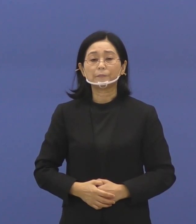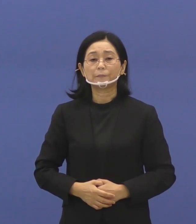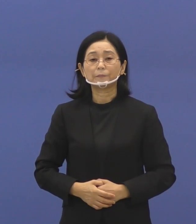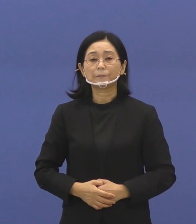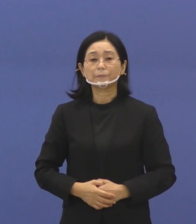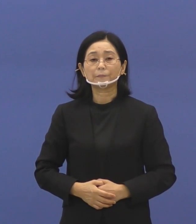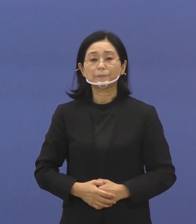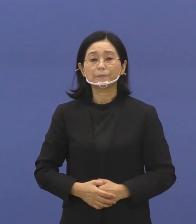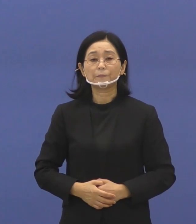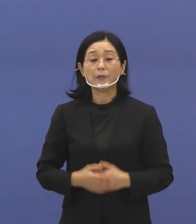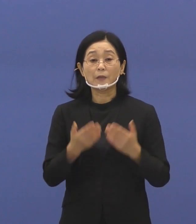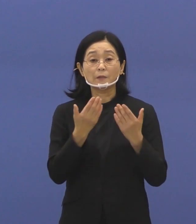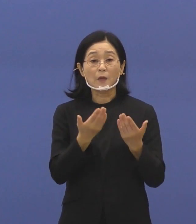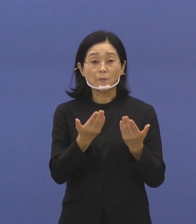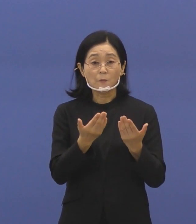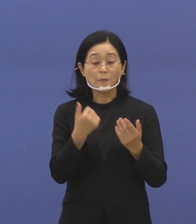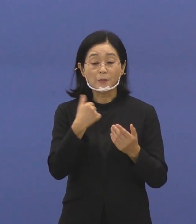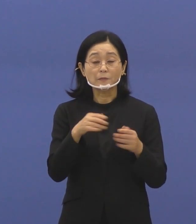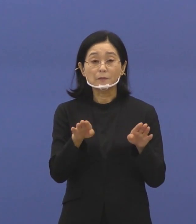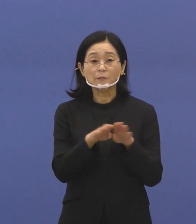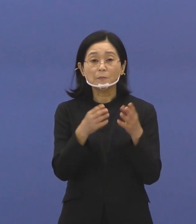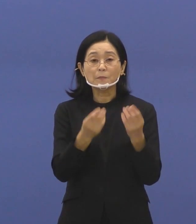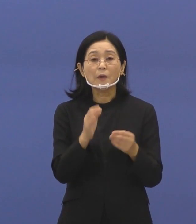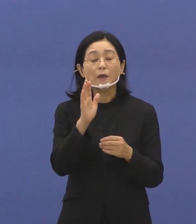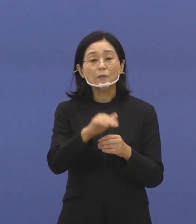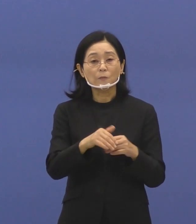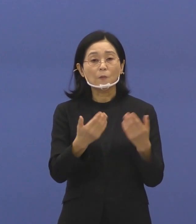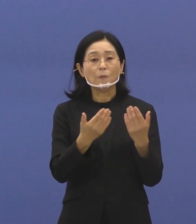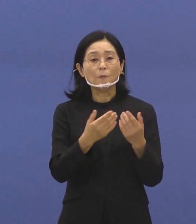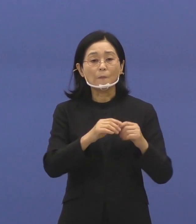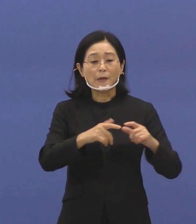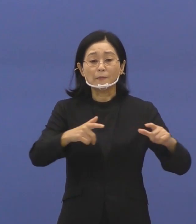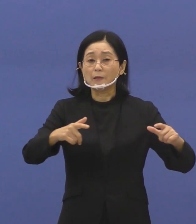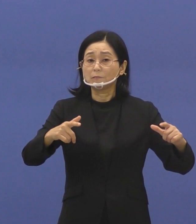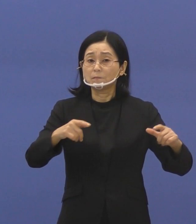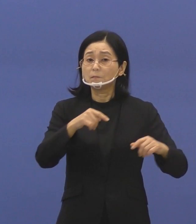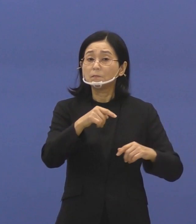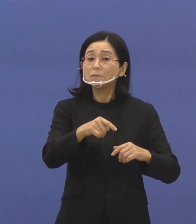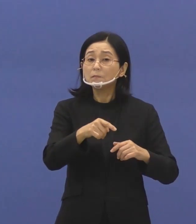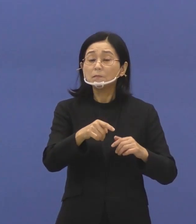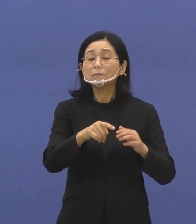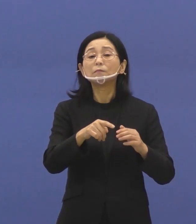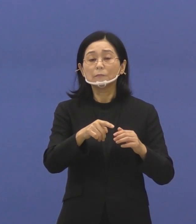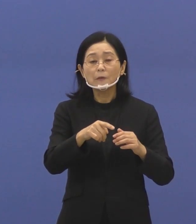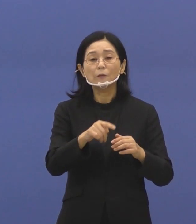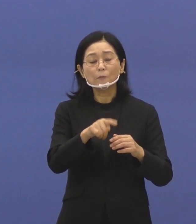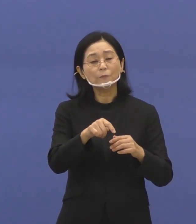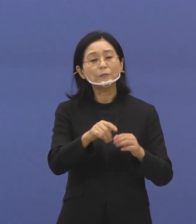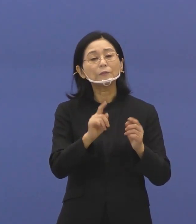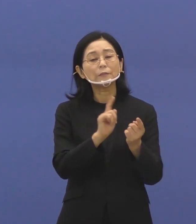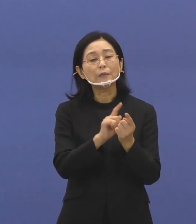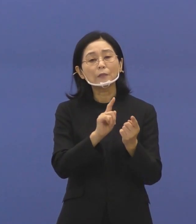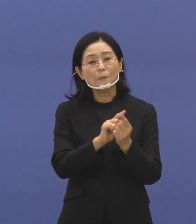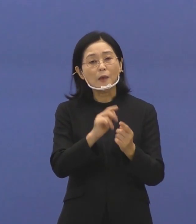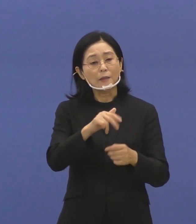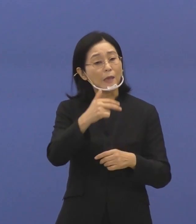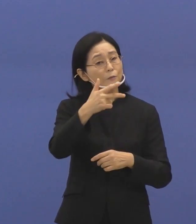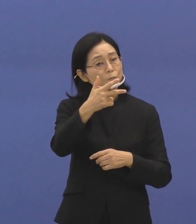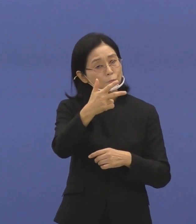学校が始まってからのこの感染の増加ということがもしあれば、それは来週に入ってから